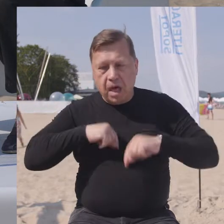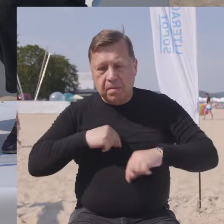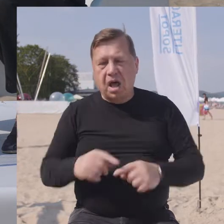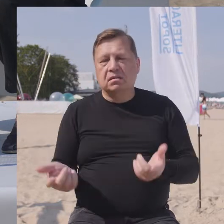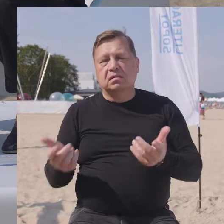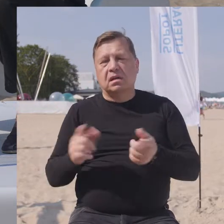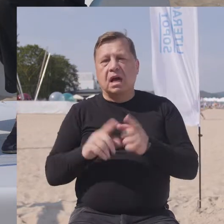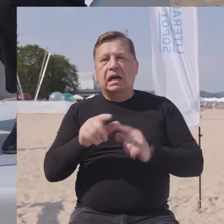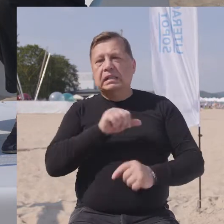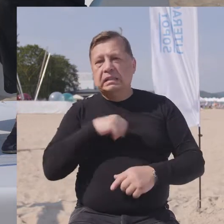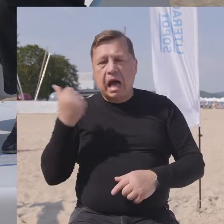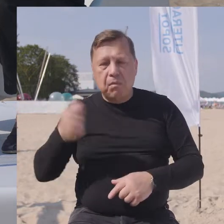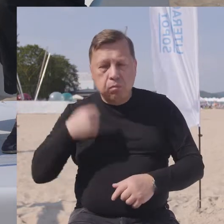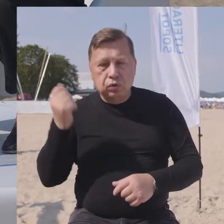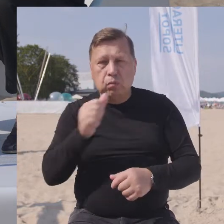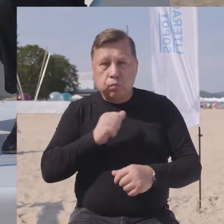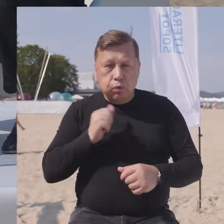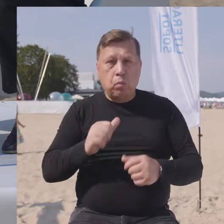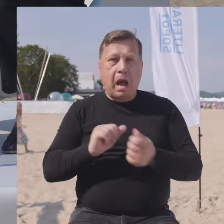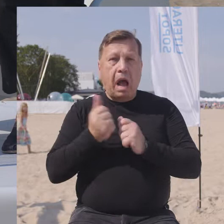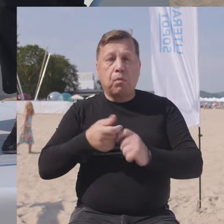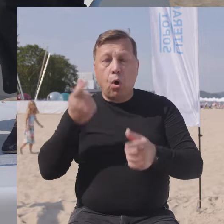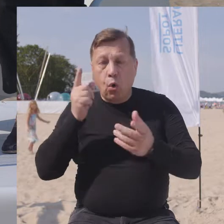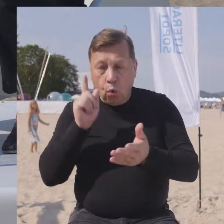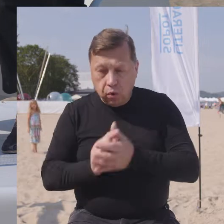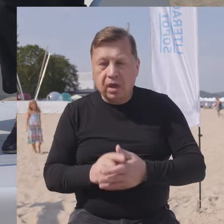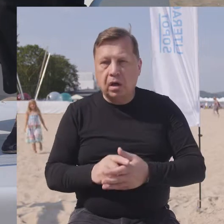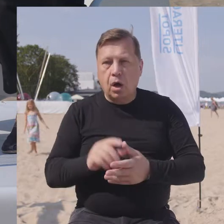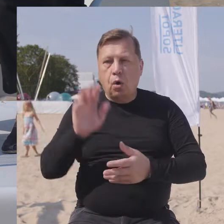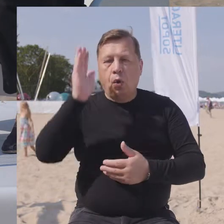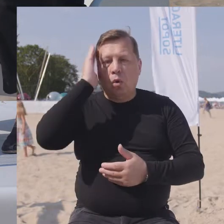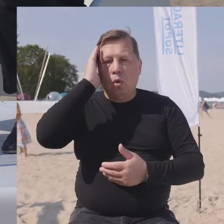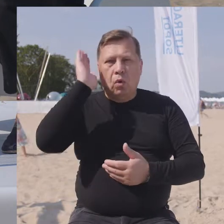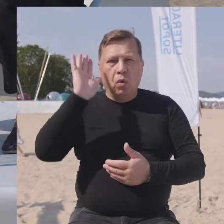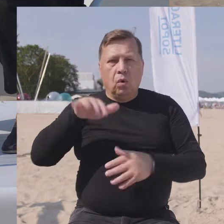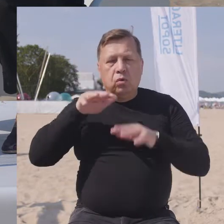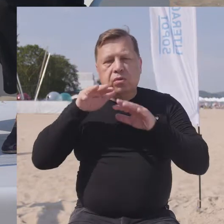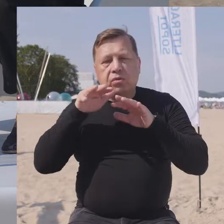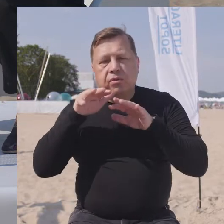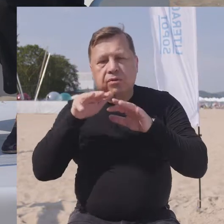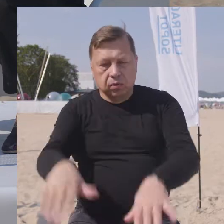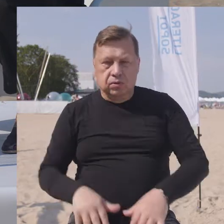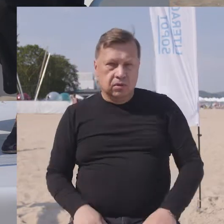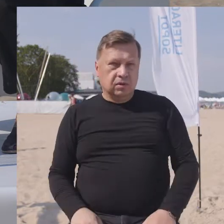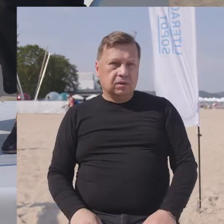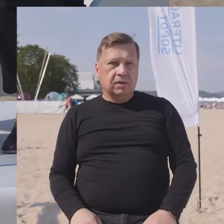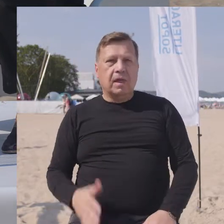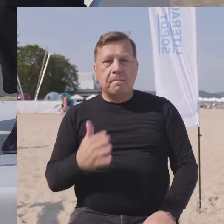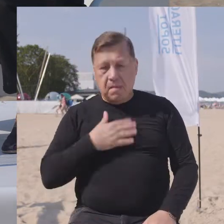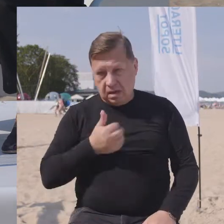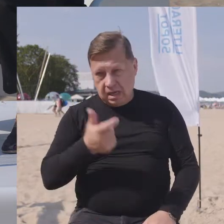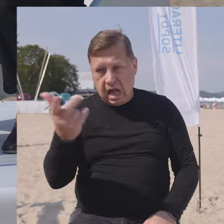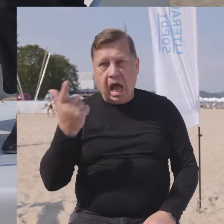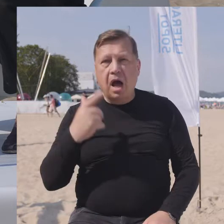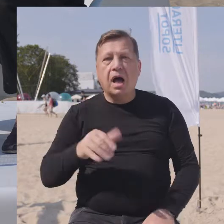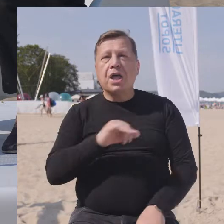czy samobójstw jest zatrważający. My oczywiście mamy kilka imion osób,